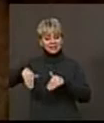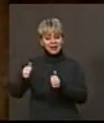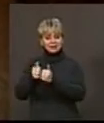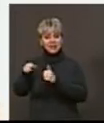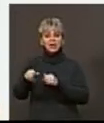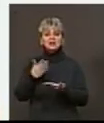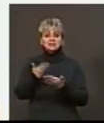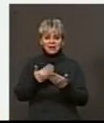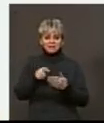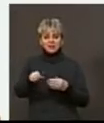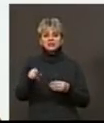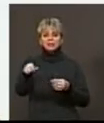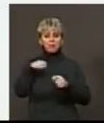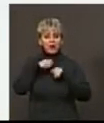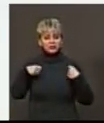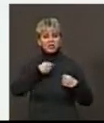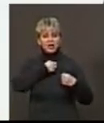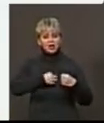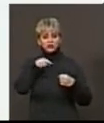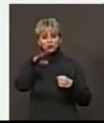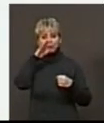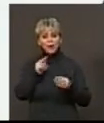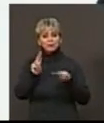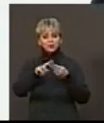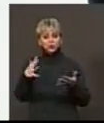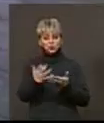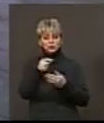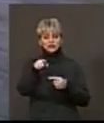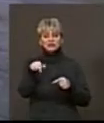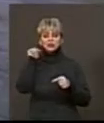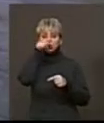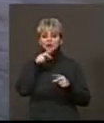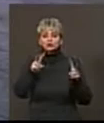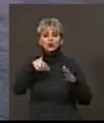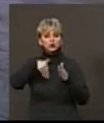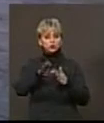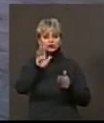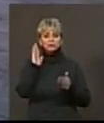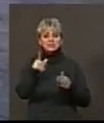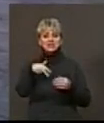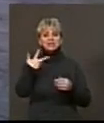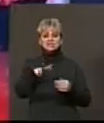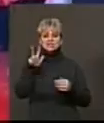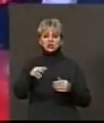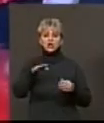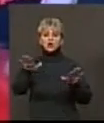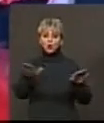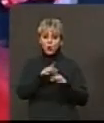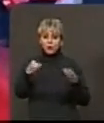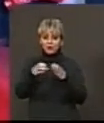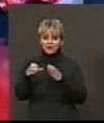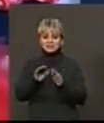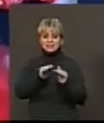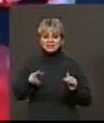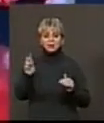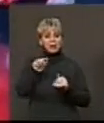Последнее наставление, закрепление бантов и галстуков и папин поцелуй на удачу. В этом году название лучшего претендуют 33 хора из всех муниципальных